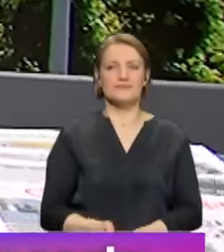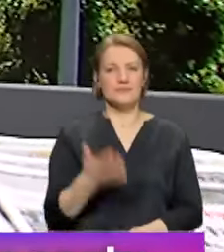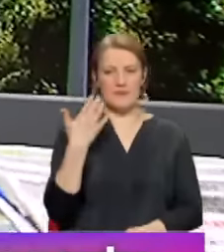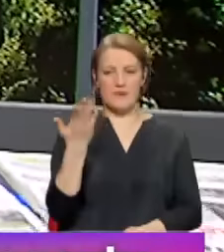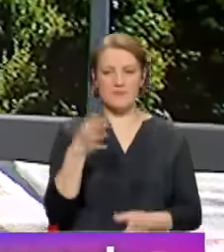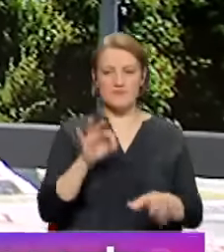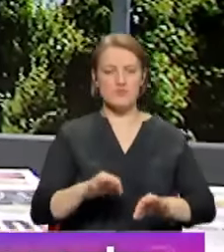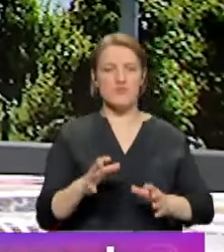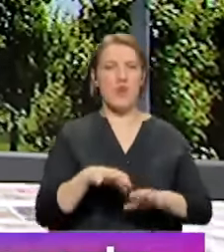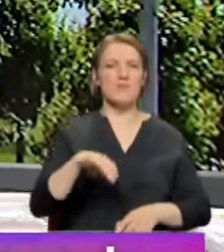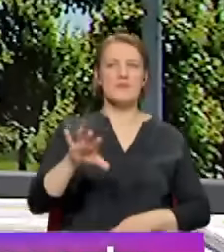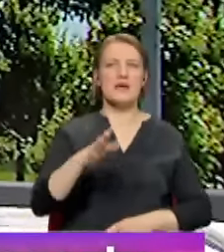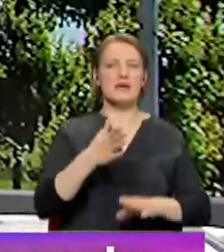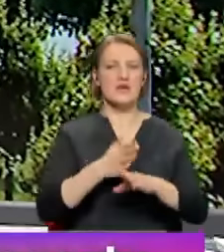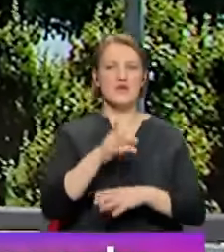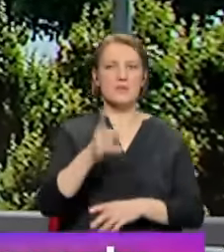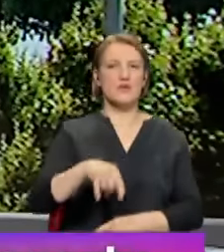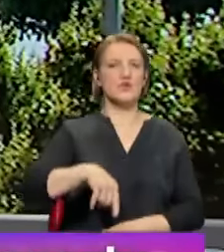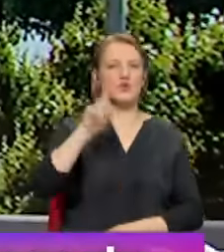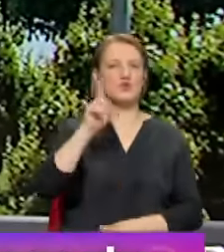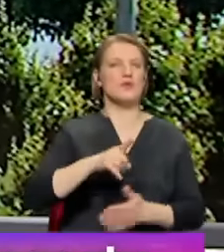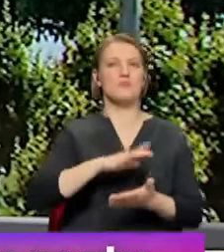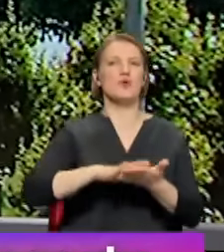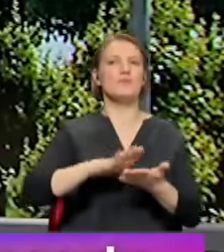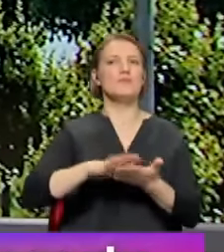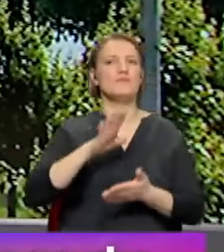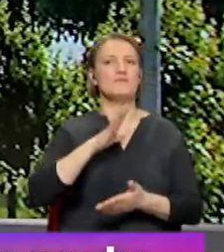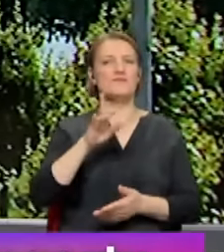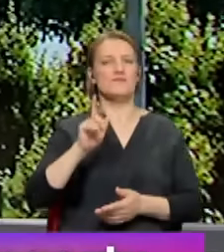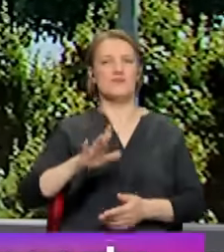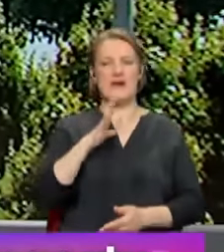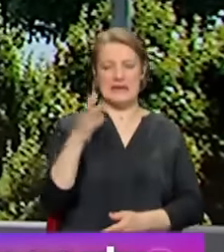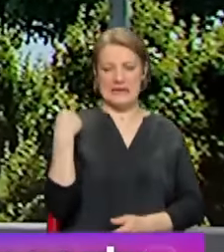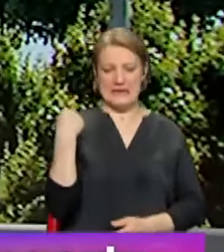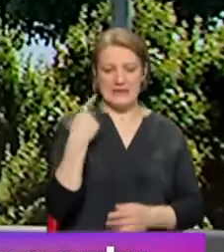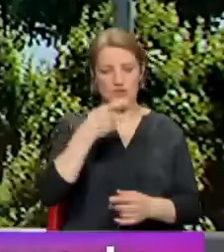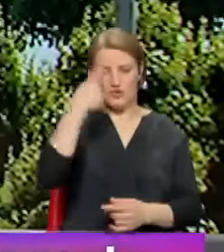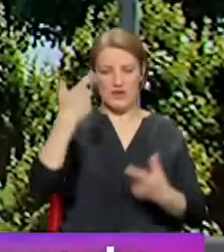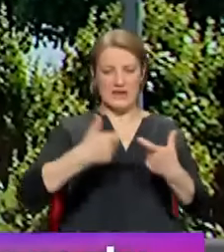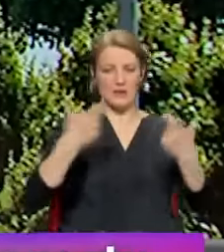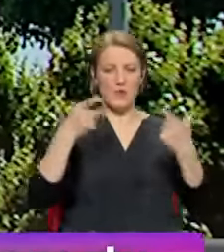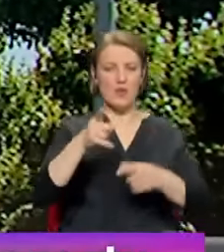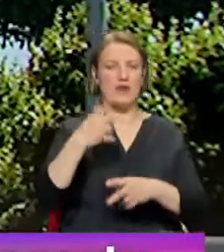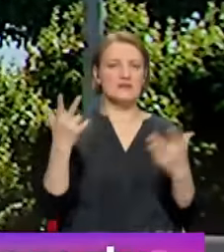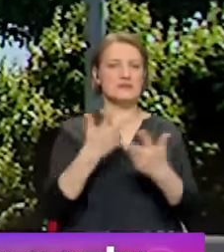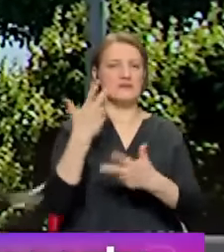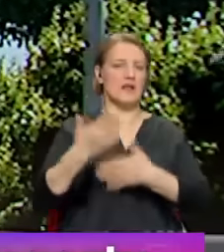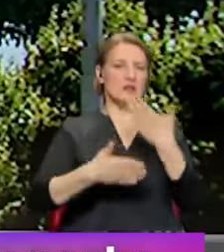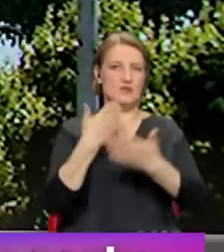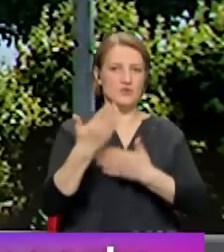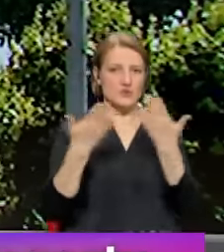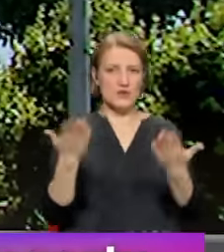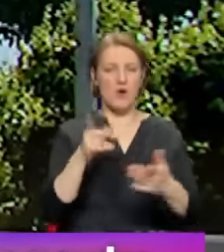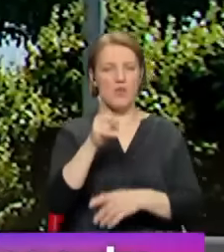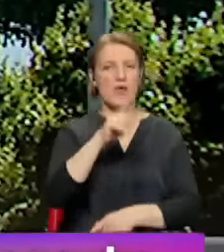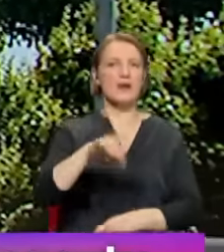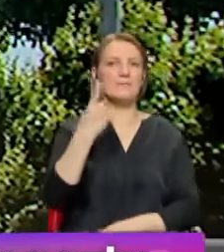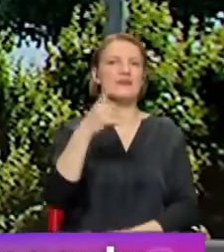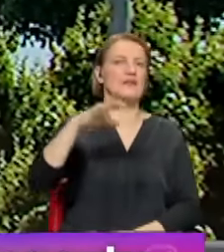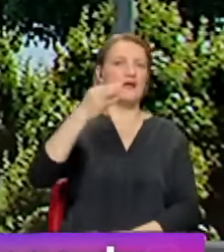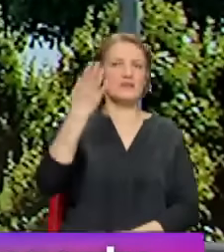Efendim burada bu bölümde esasen bir gündem toparlaması yapacağız. Yeni sıcak gelişmeler, onları hızlı bir şekilde ekranlarınıza getireceğiz. Onlardan